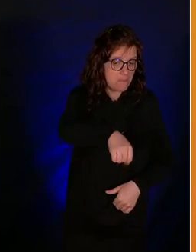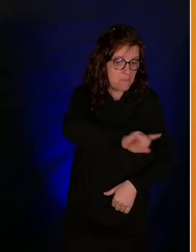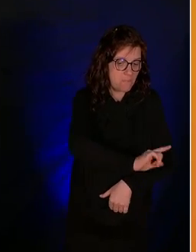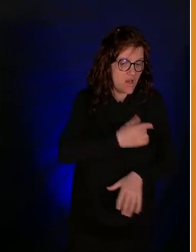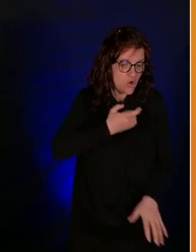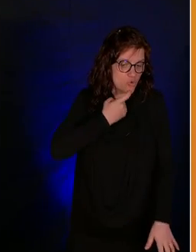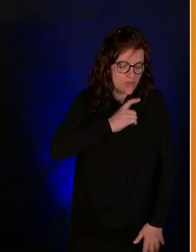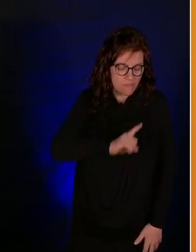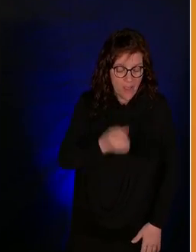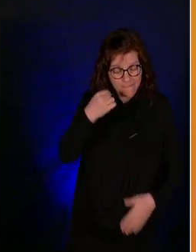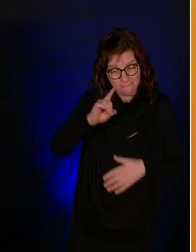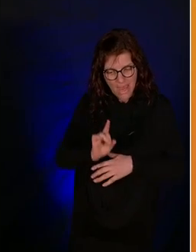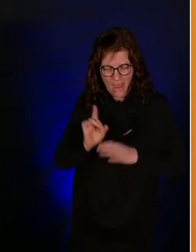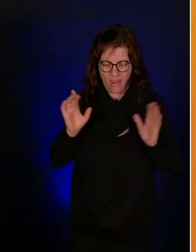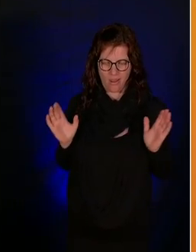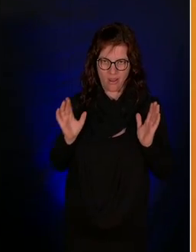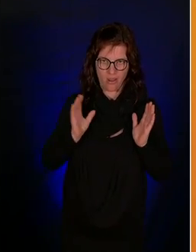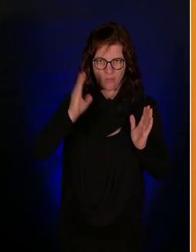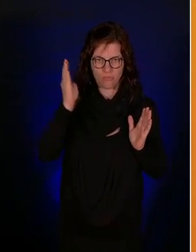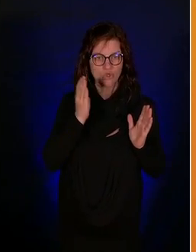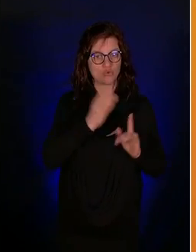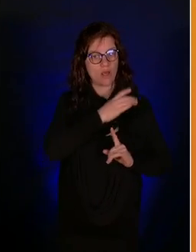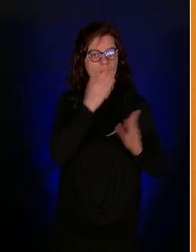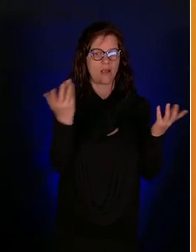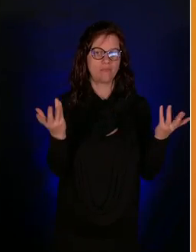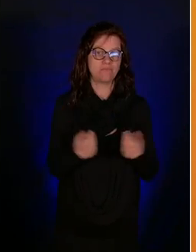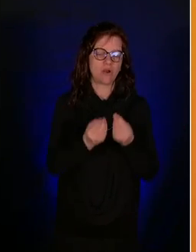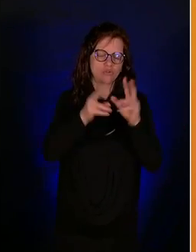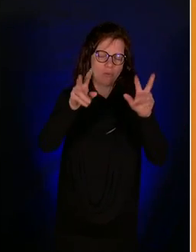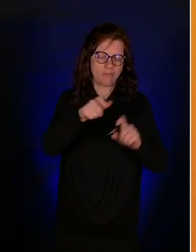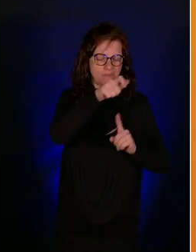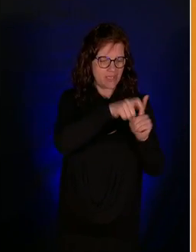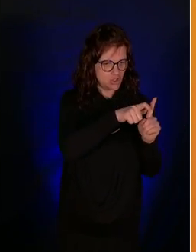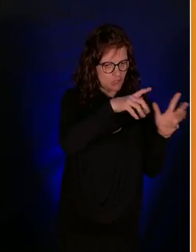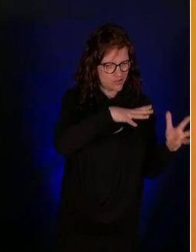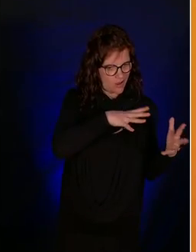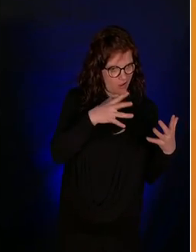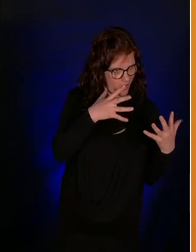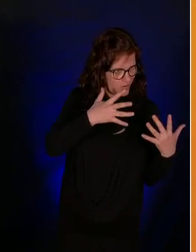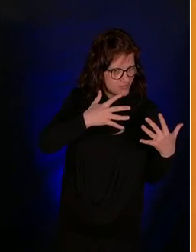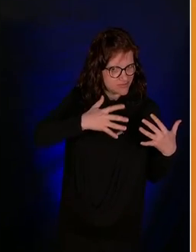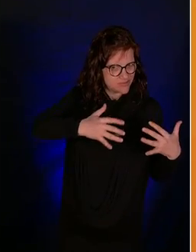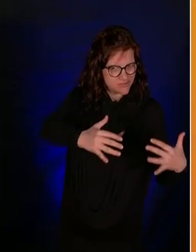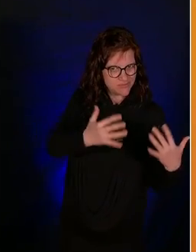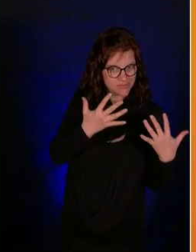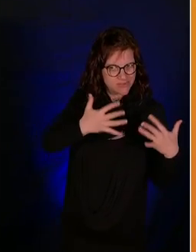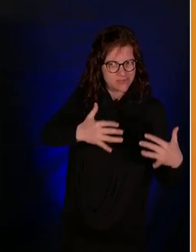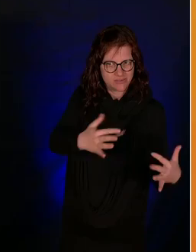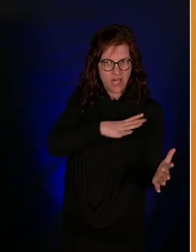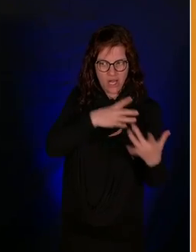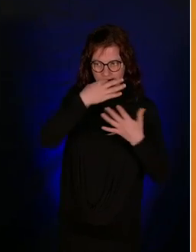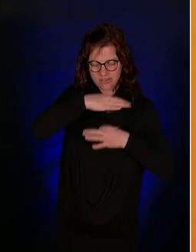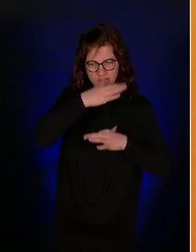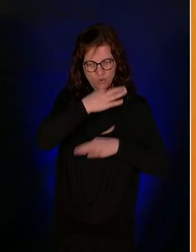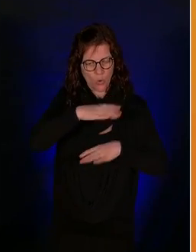nous faut malheureusement quelqu'un qui a du charisme, quelqu'un qui détient aussi un discours politique